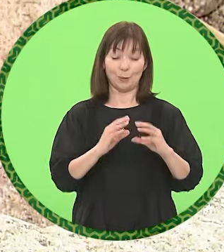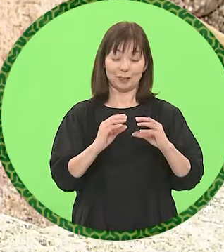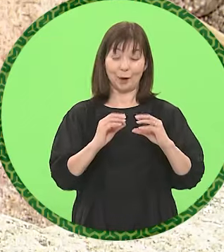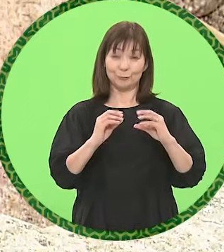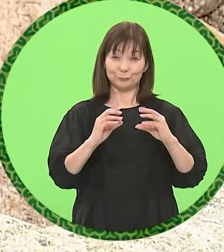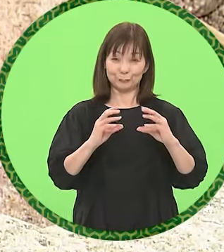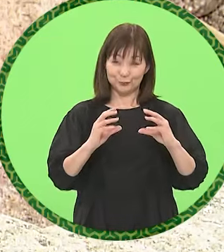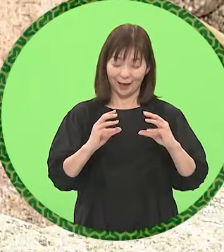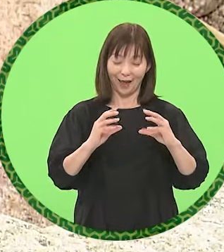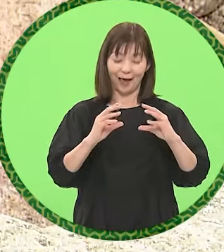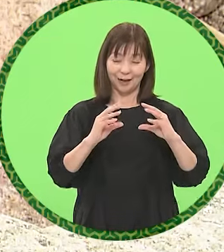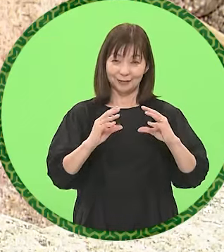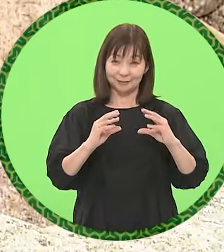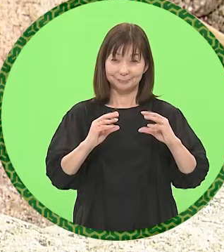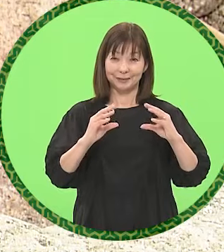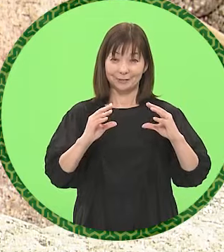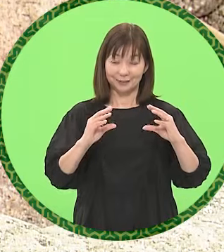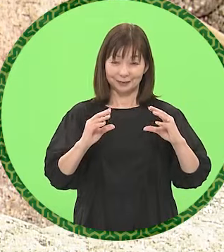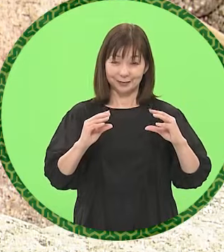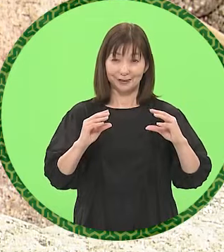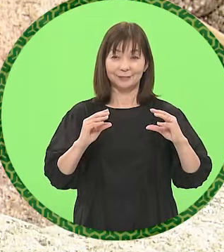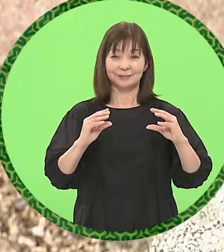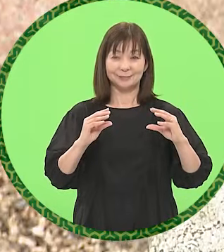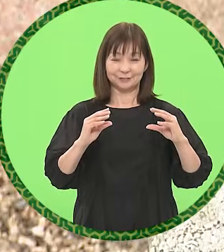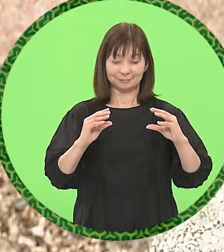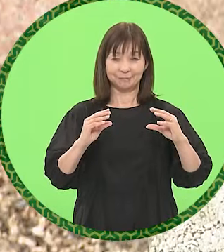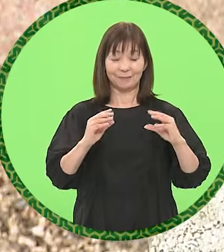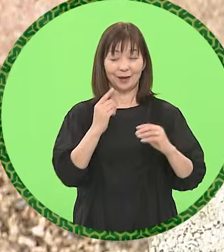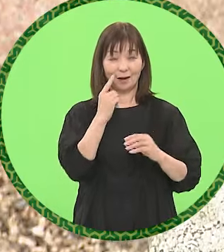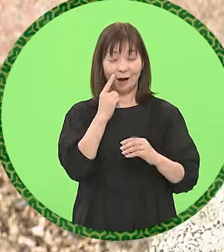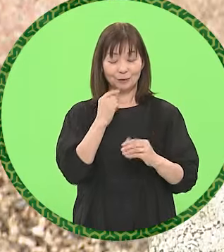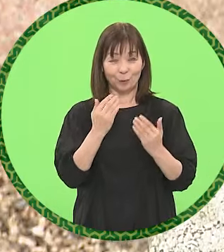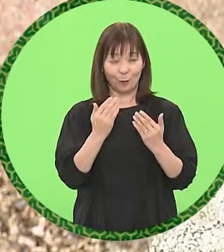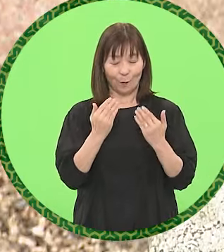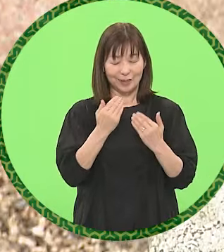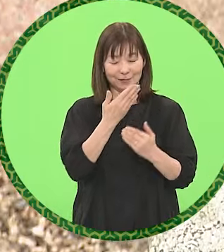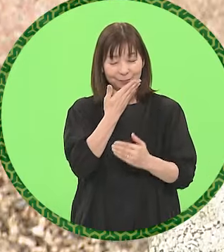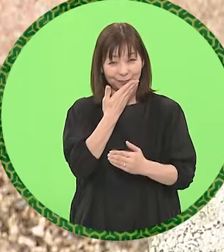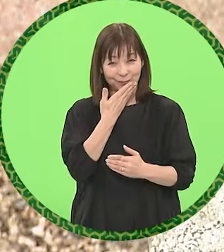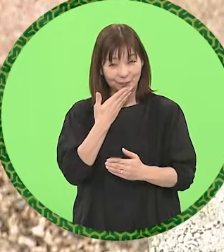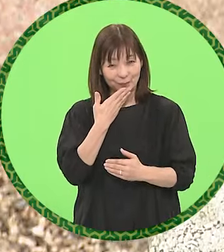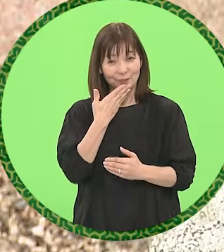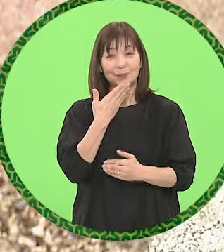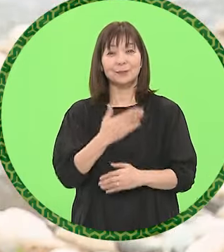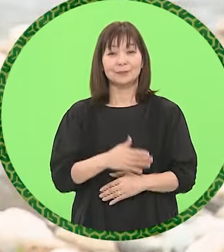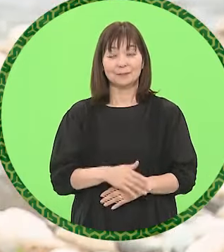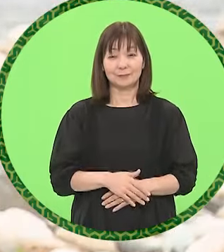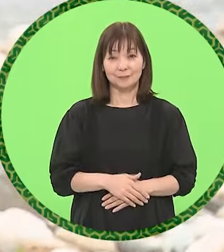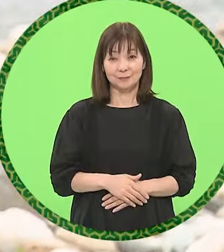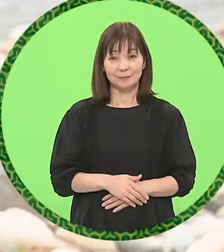身がふっくら、すんごい柔らかくて、味も濃いですね。